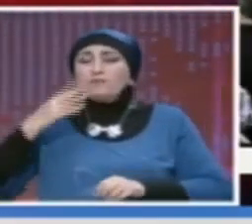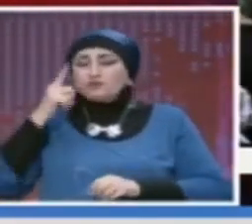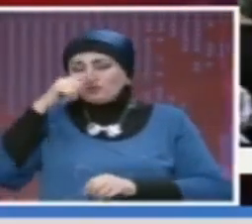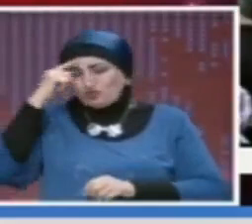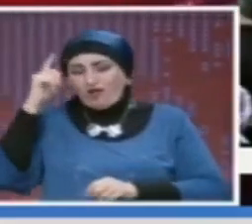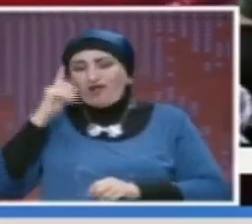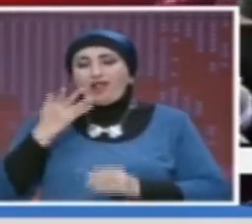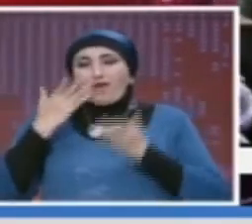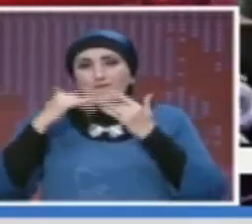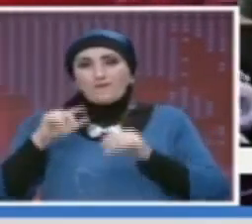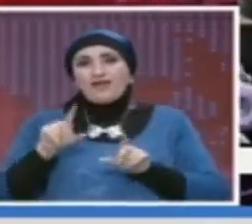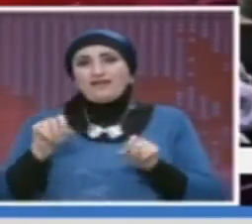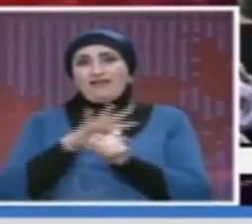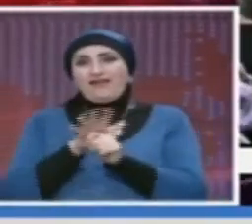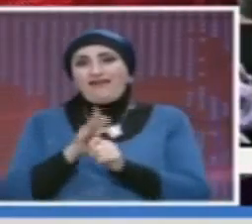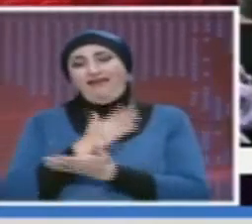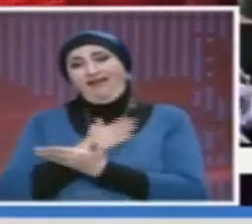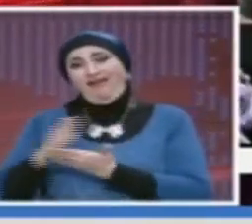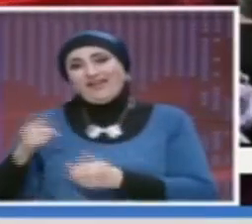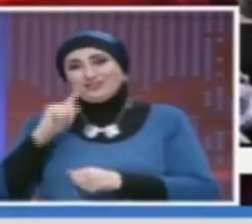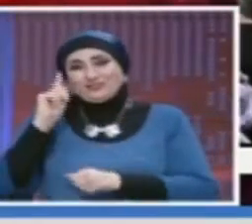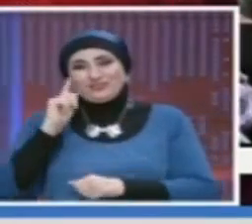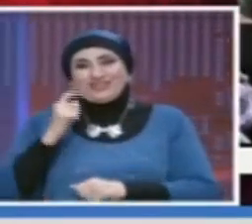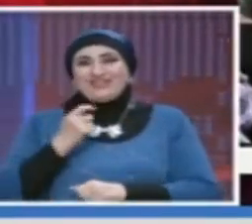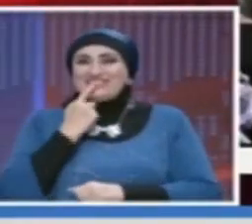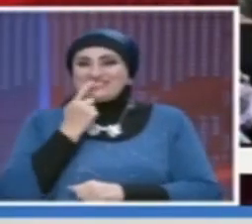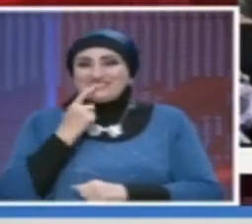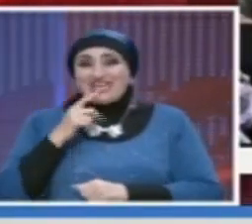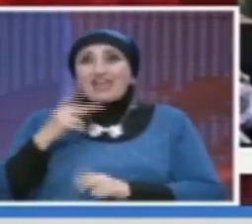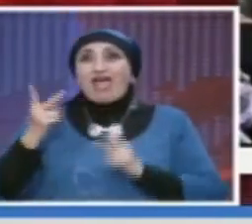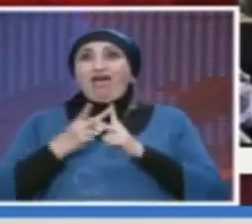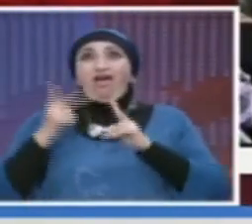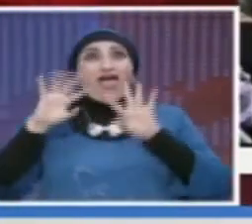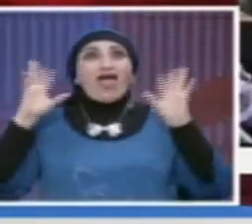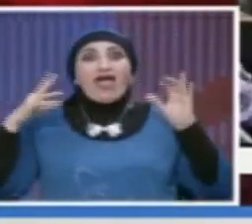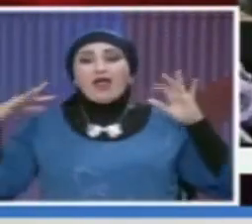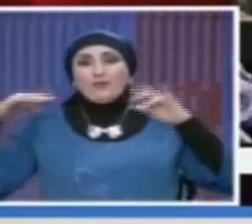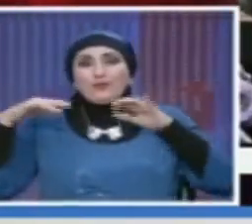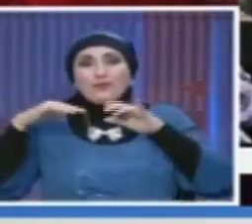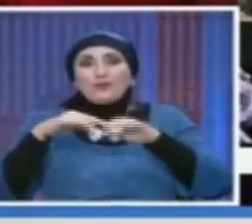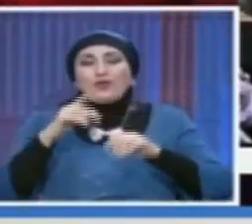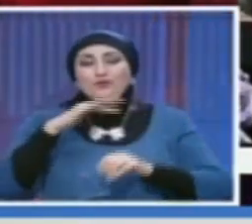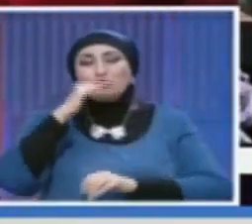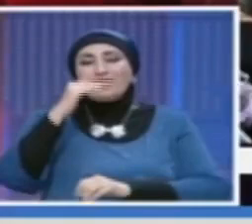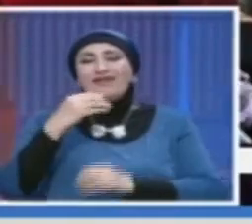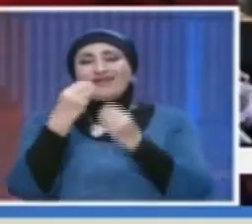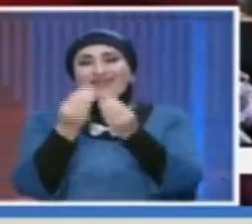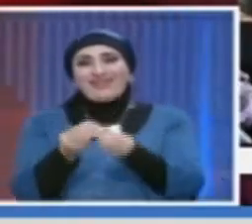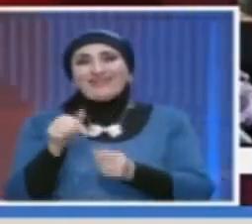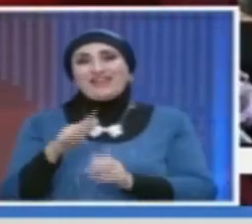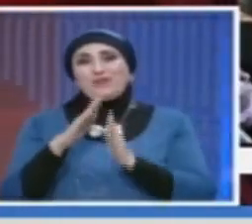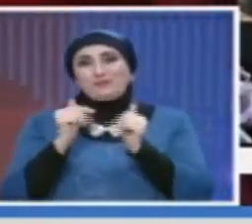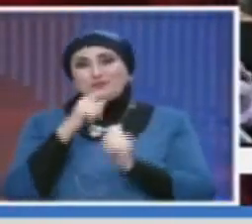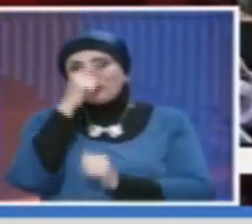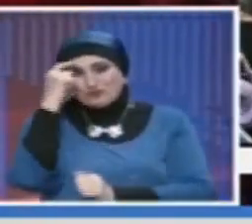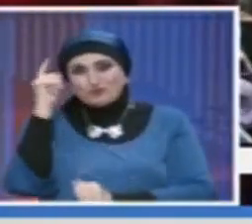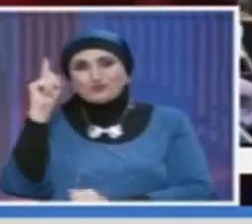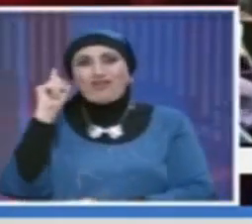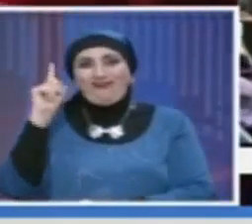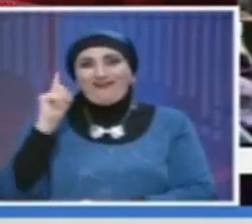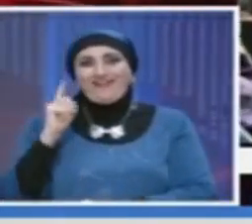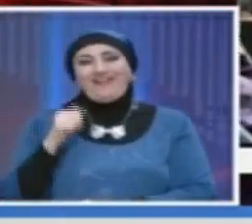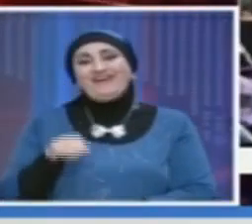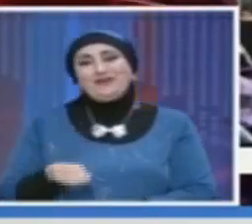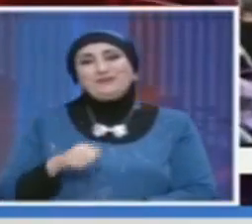العام 2021 هو عام الجذب السياحي وعام الخير لمصرنا الحبيبة. ننتظر ذلك